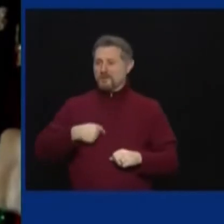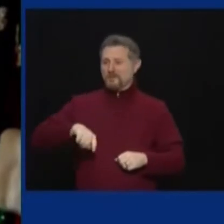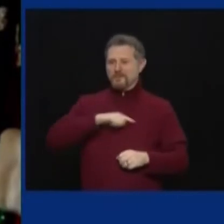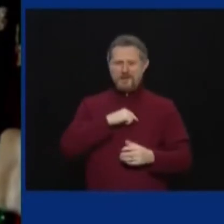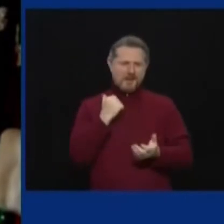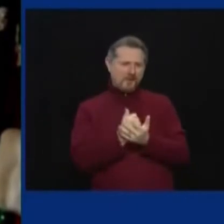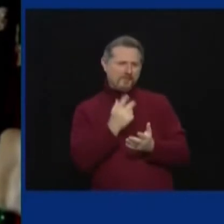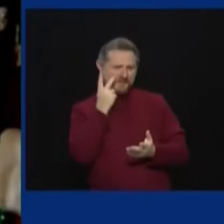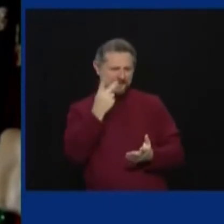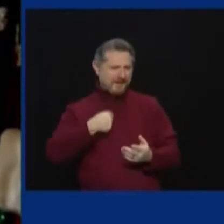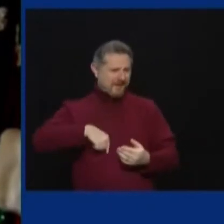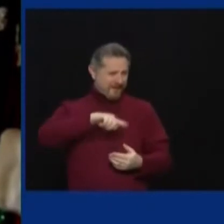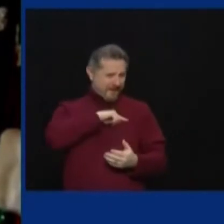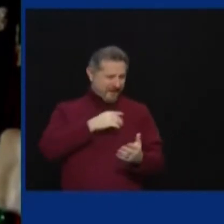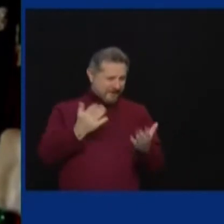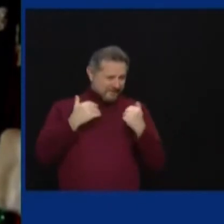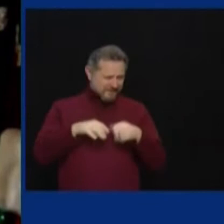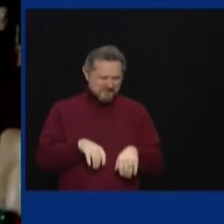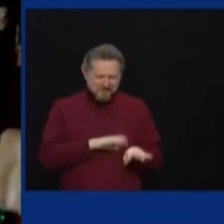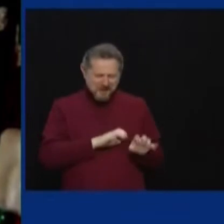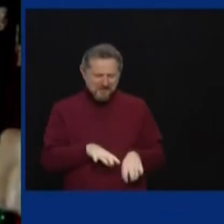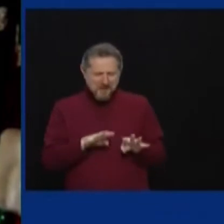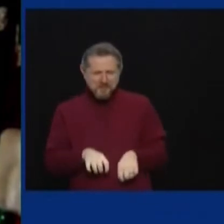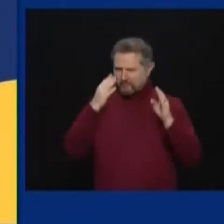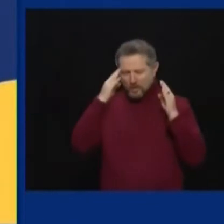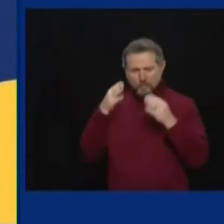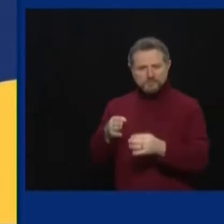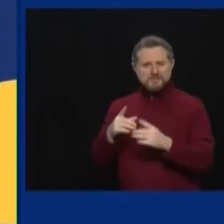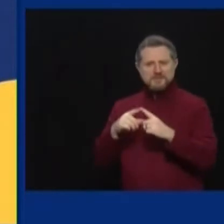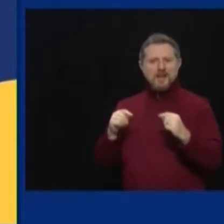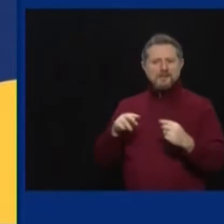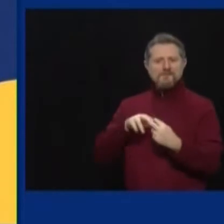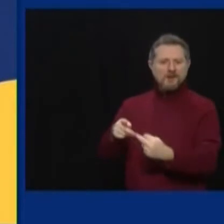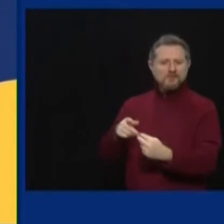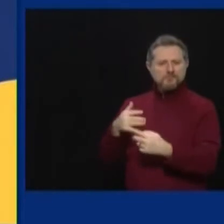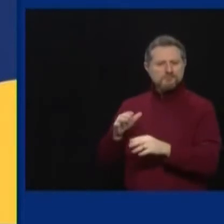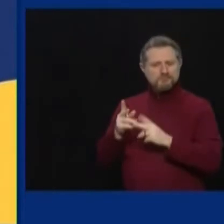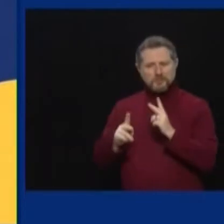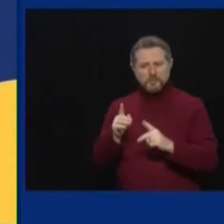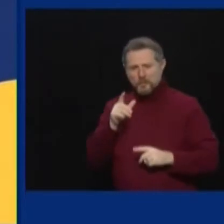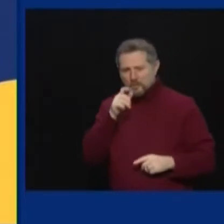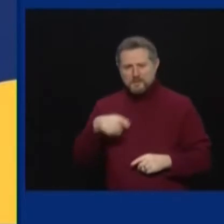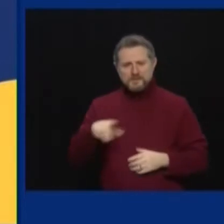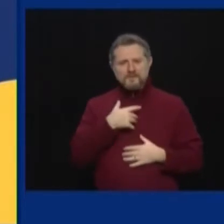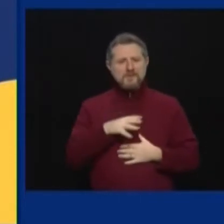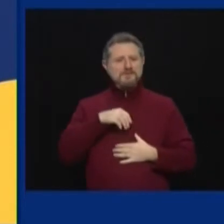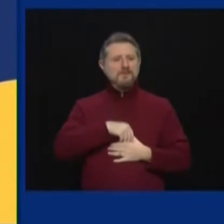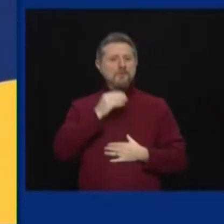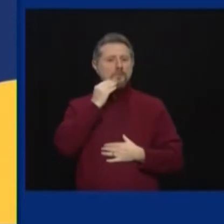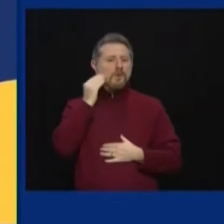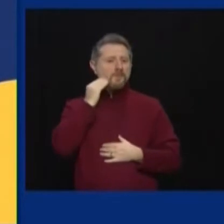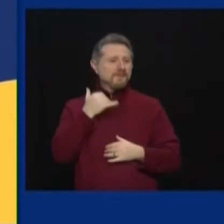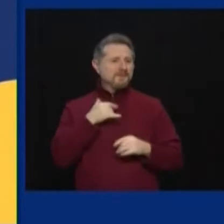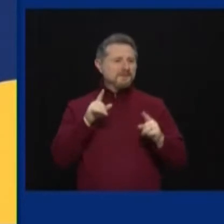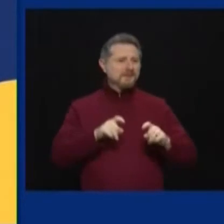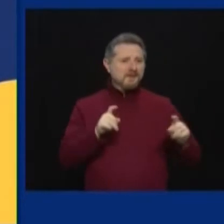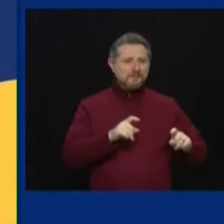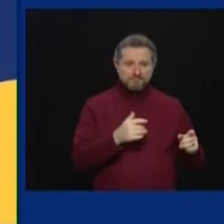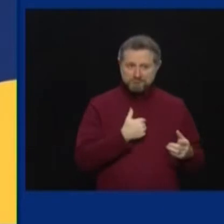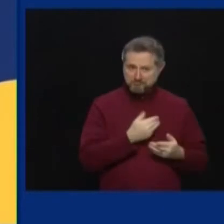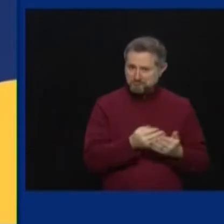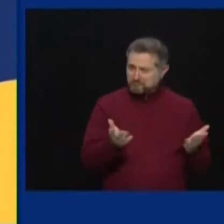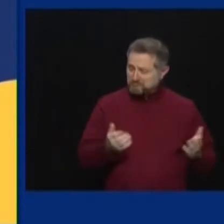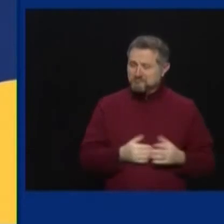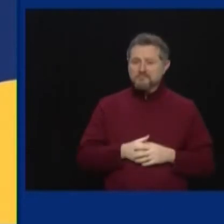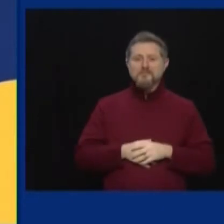当局宣布将送出免费歌舞表演门票。霍楚称，全纽约州内的 Omicron 变种病毒增至20例，主